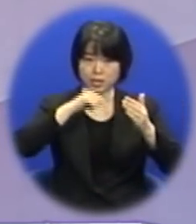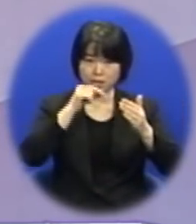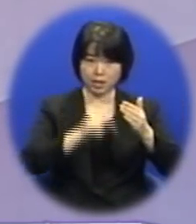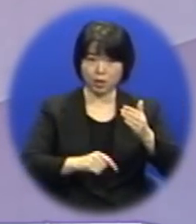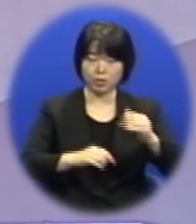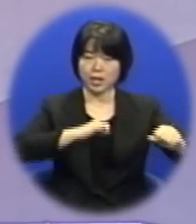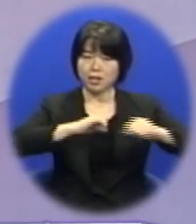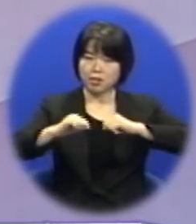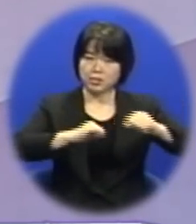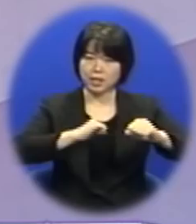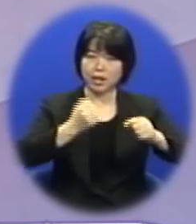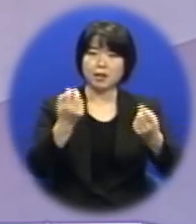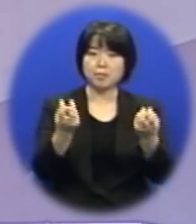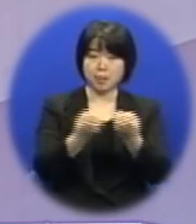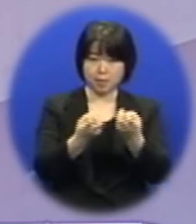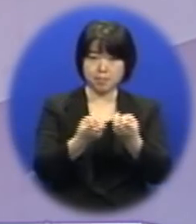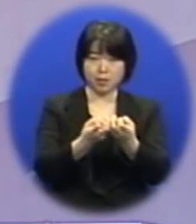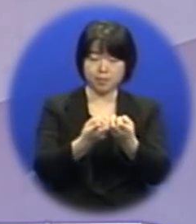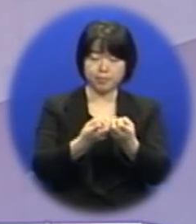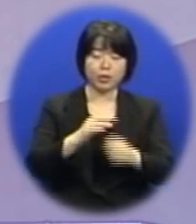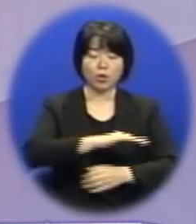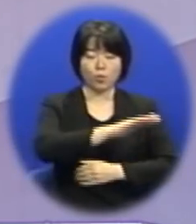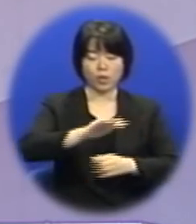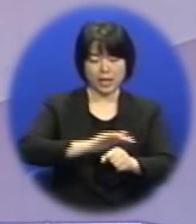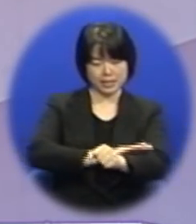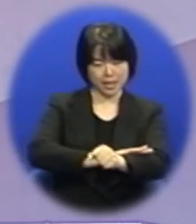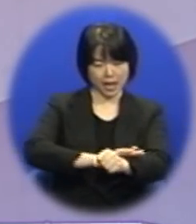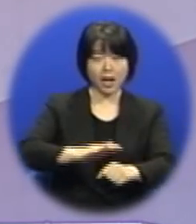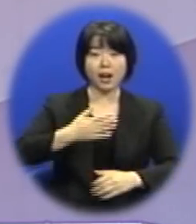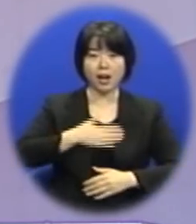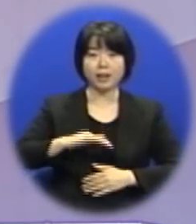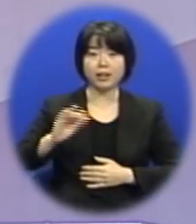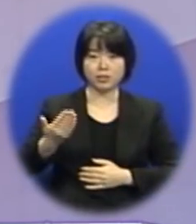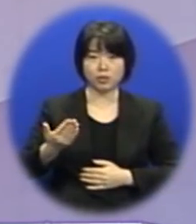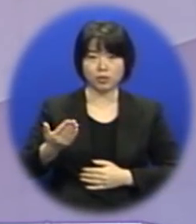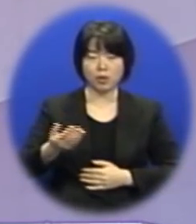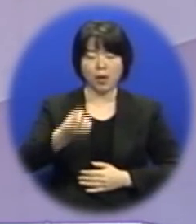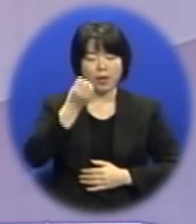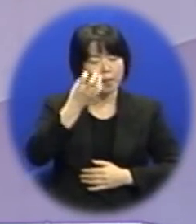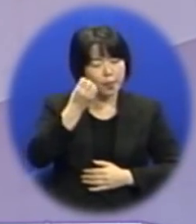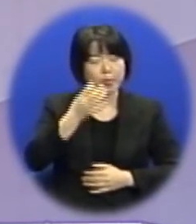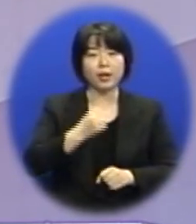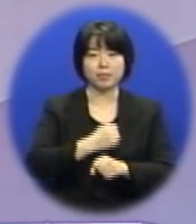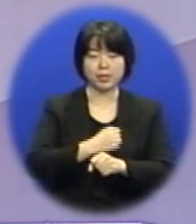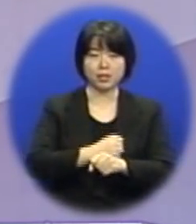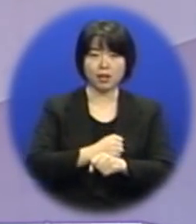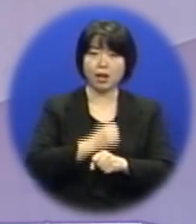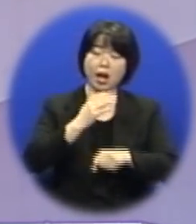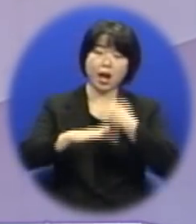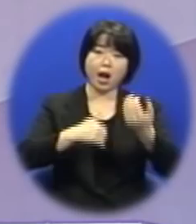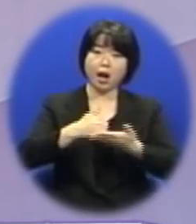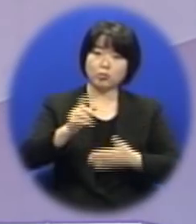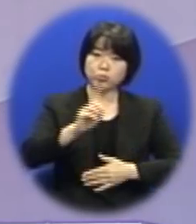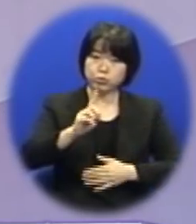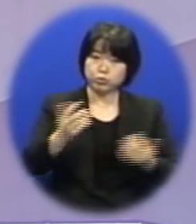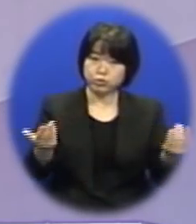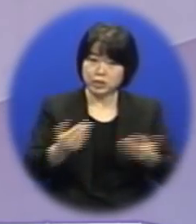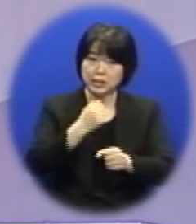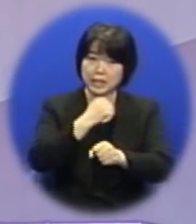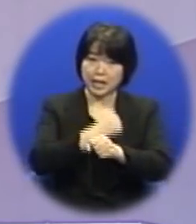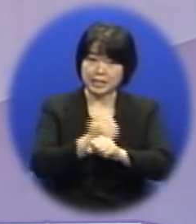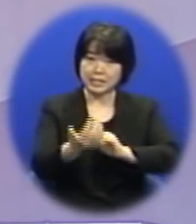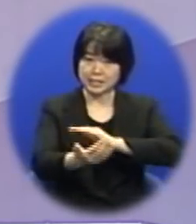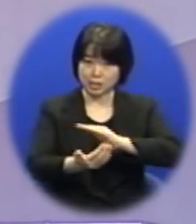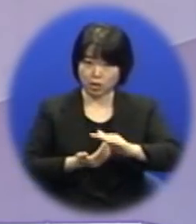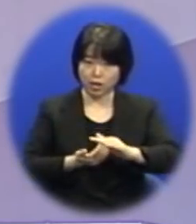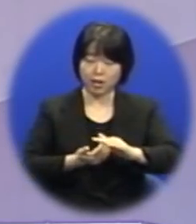역사하시는 방법을 우리가 잘 알아야 하는데 독특합니다. 하나님은 무슨 일을 하시기 전에 먼저